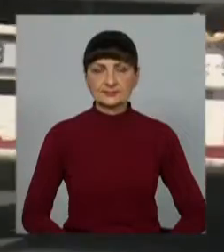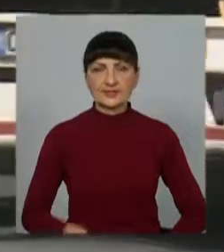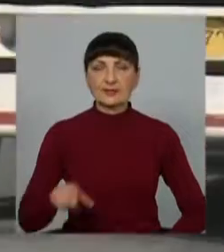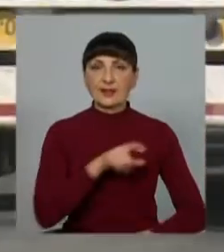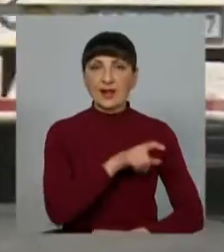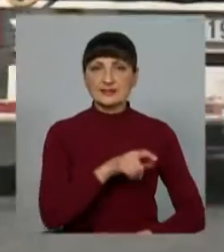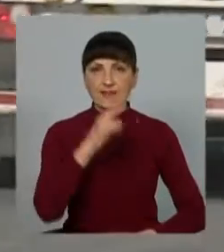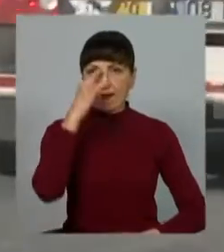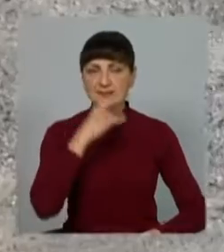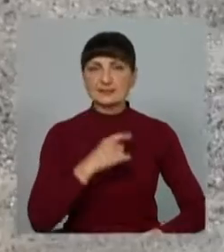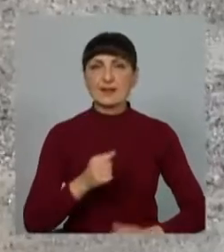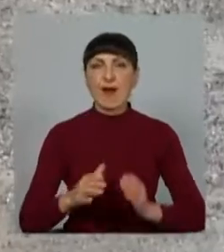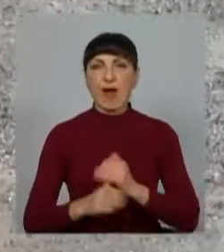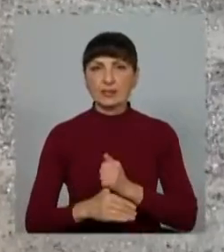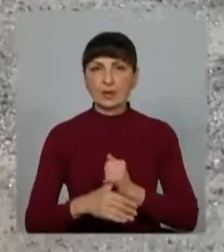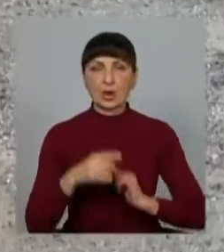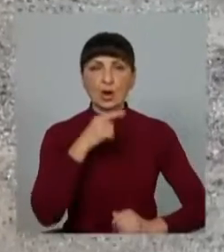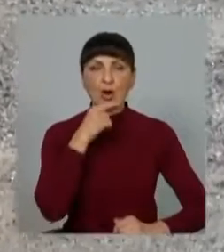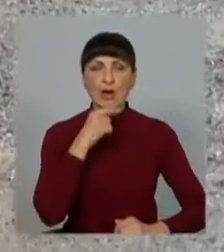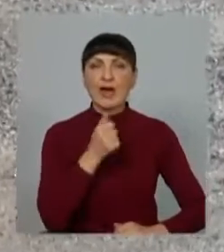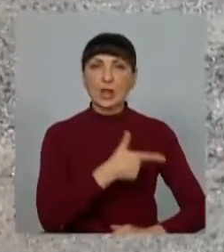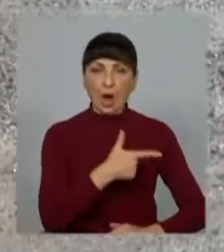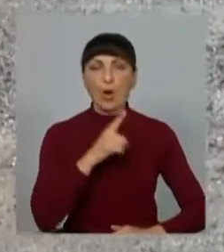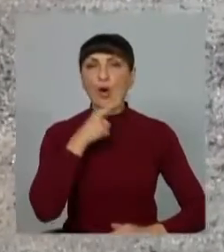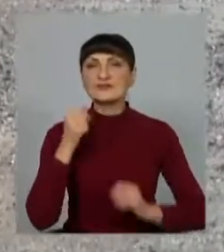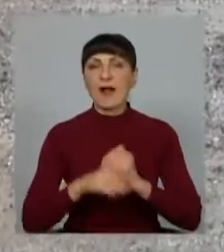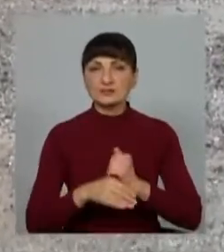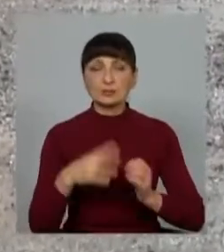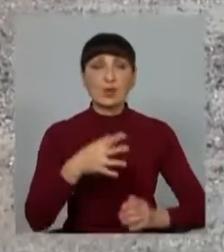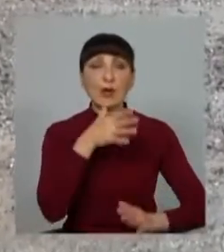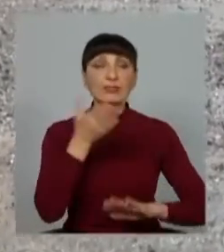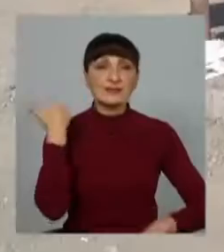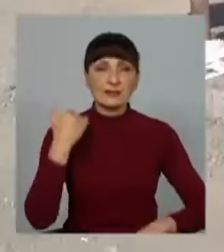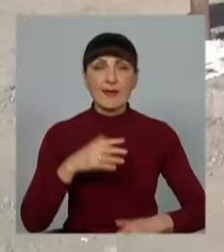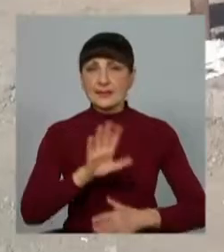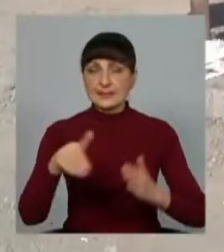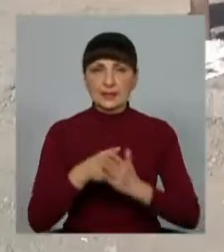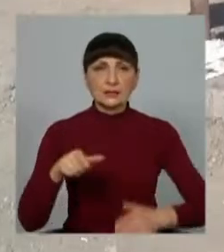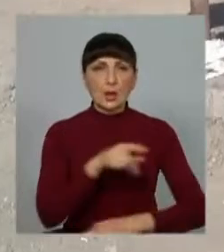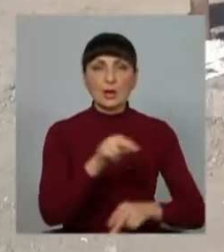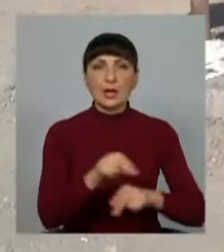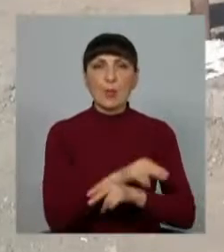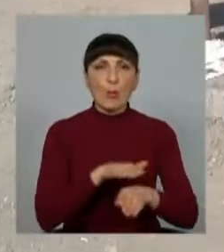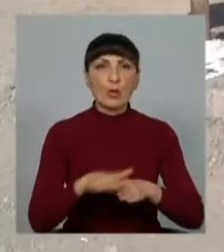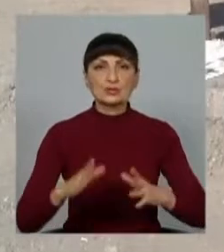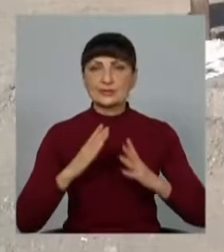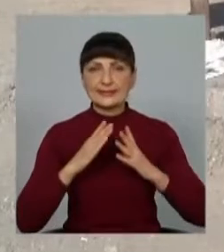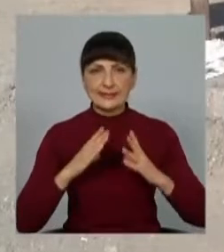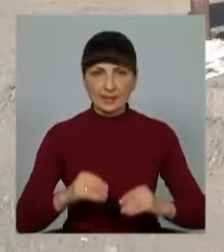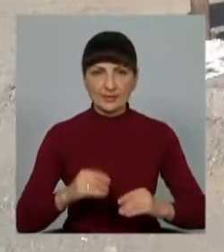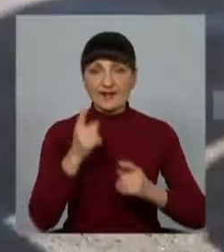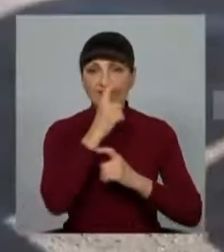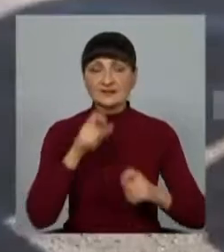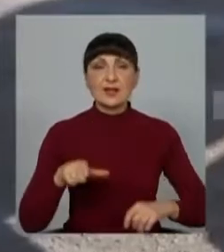Трассу между казахстанским Атырау и российской Астраханью проложили 40 лет назад. За этот период на автодороге ни разу не проводили капитального ремонта. Весть о том,